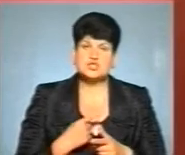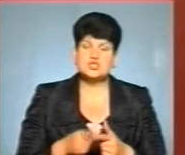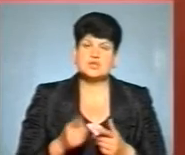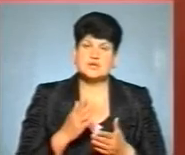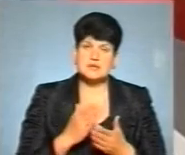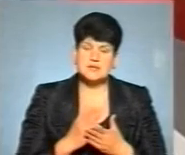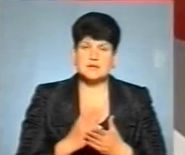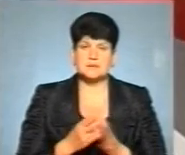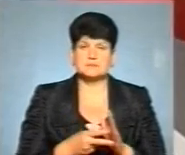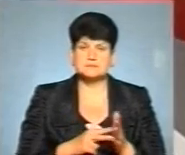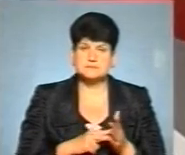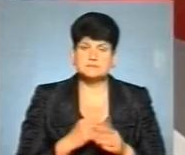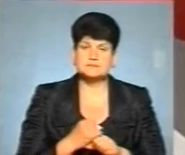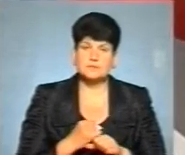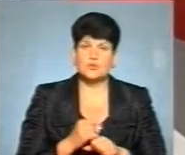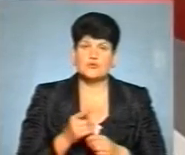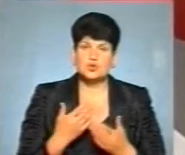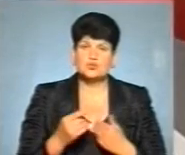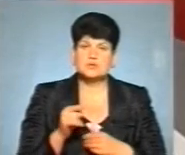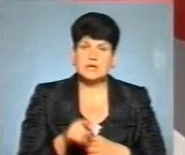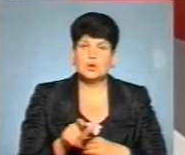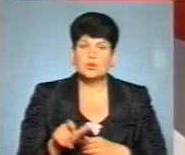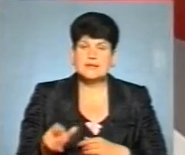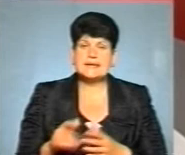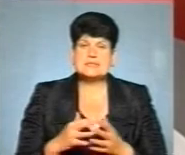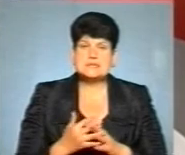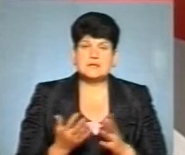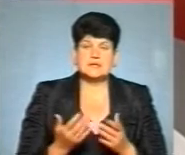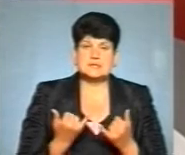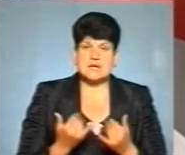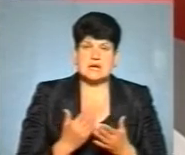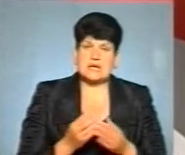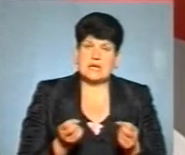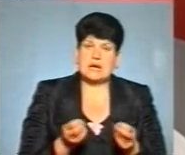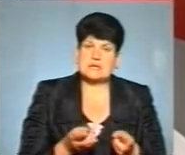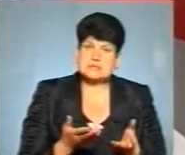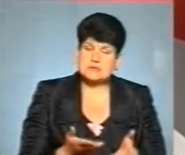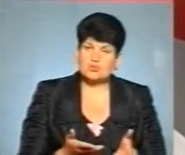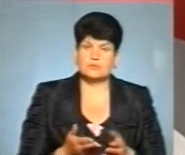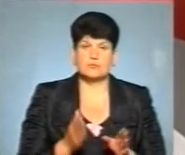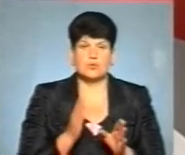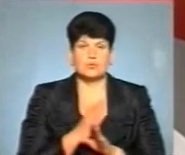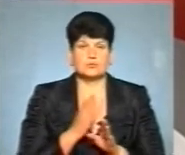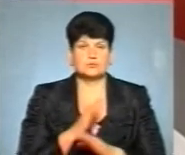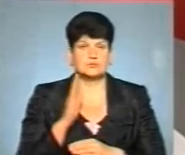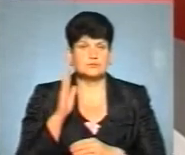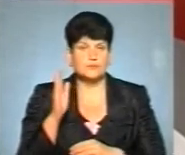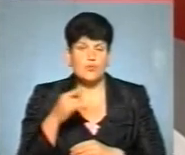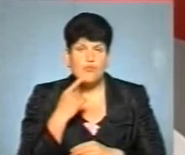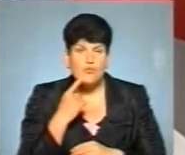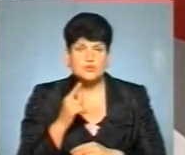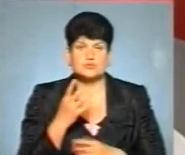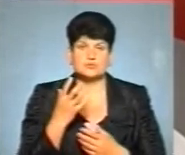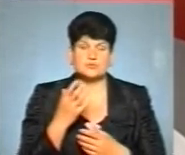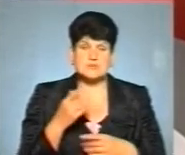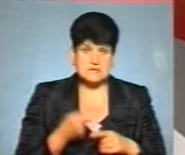стратегія розроблена по відношенню до тих людей і тих сіл, які зараз знаходяться в ризику? Адже кліматологи говорять про те, що такі паводки